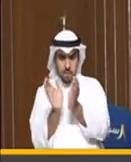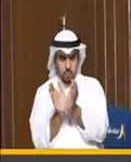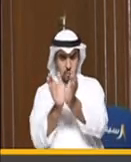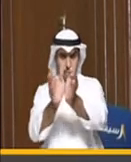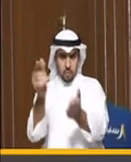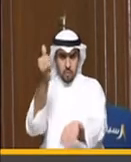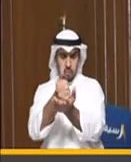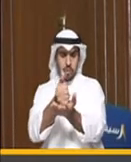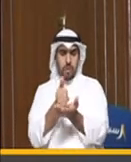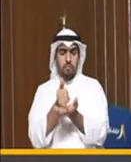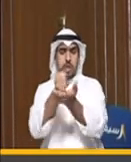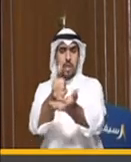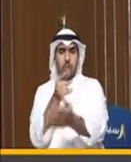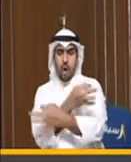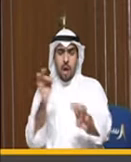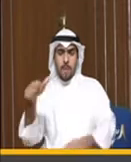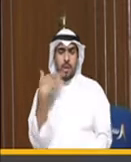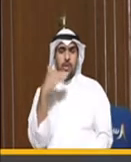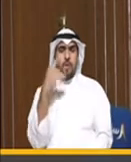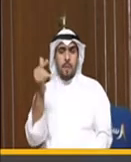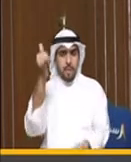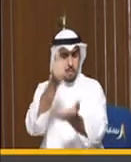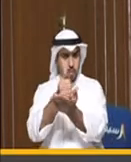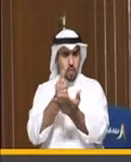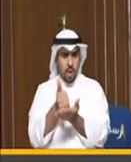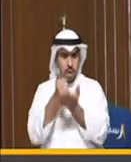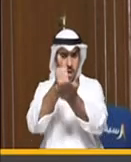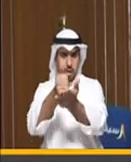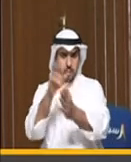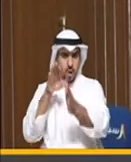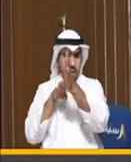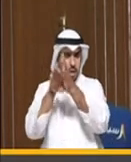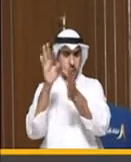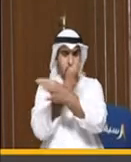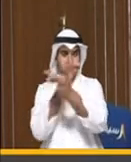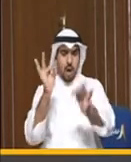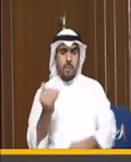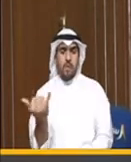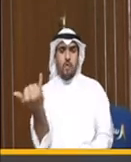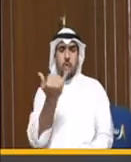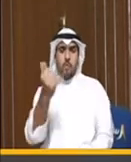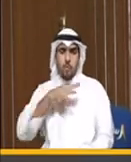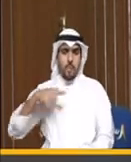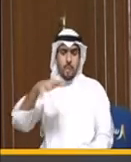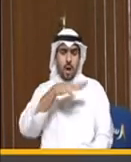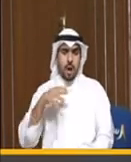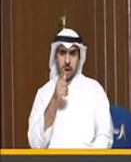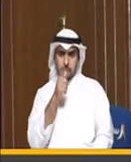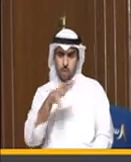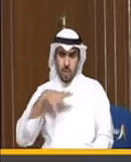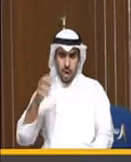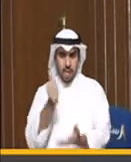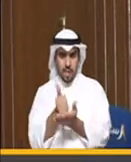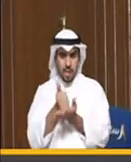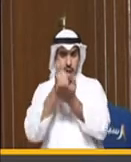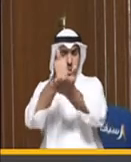العربي يتنافسون على الجوائز الأولى لهذه المبادرة التي تؤكد القيم الأصيلة لديننا